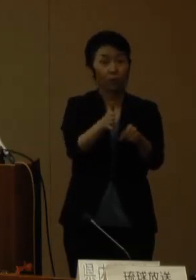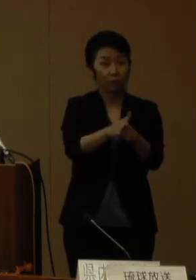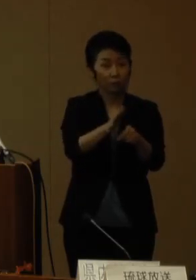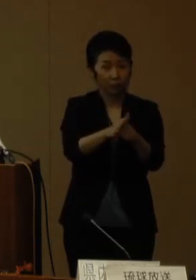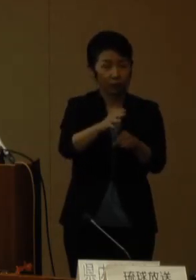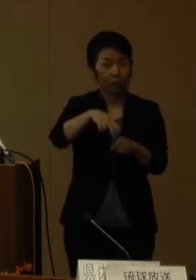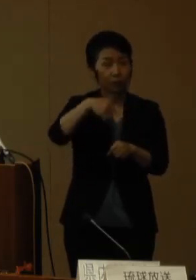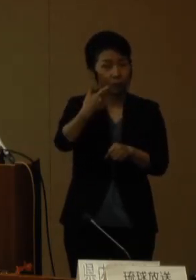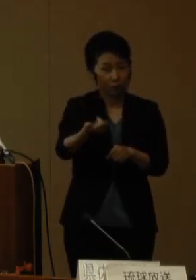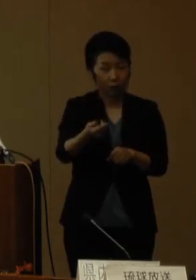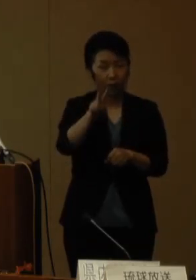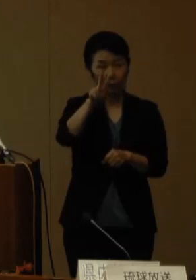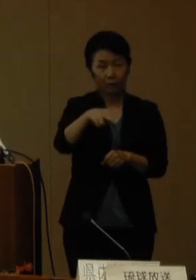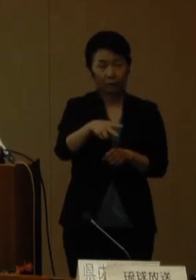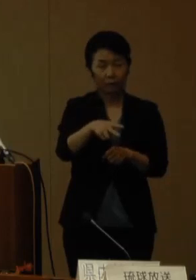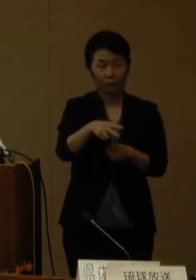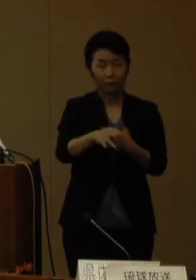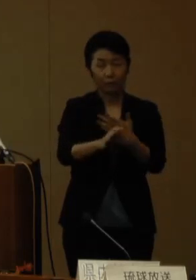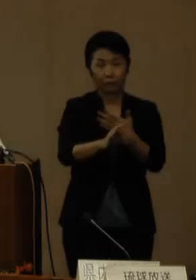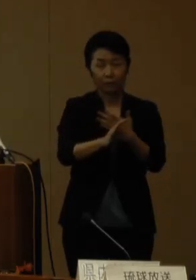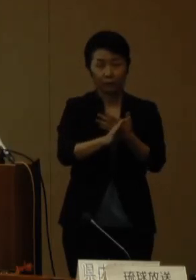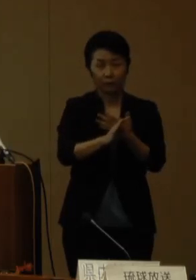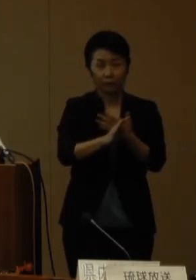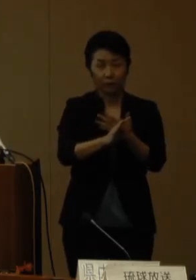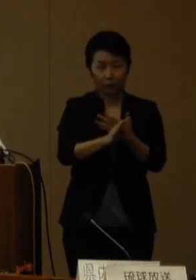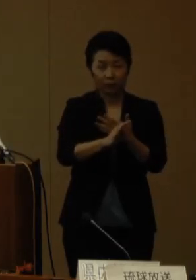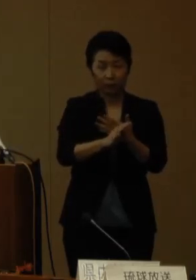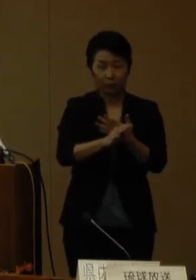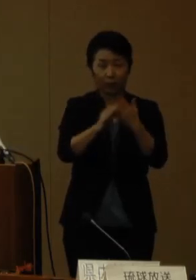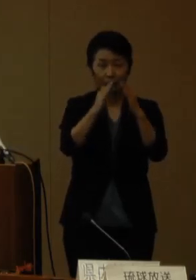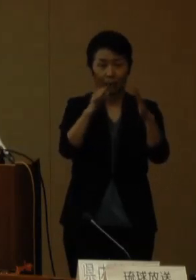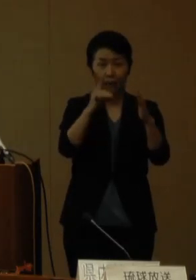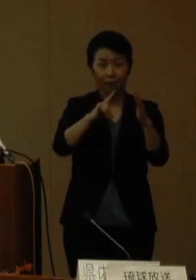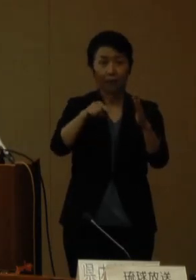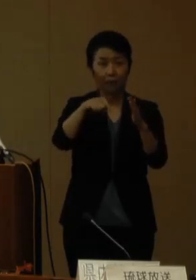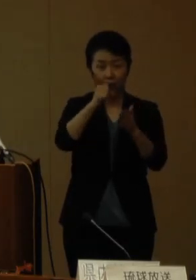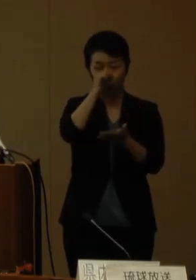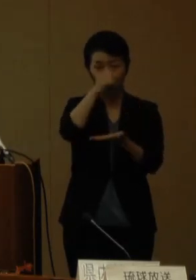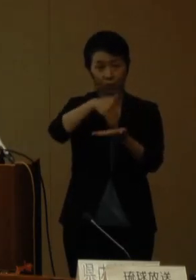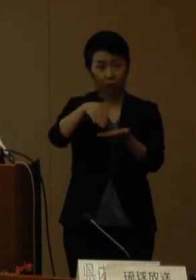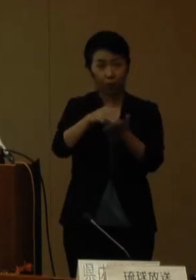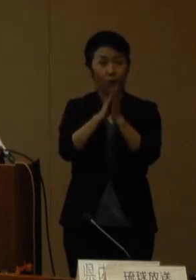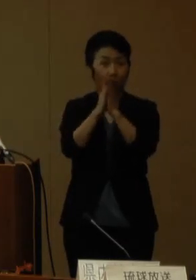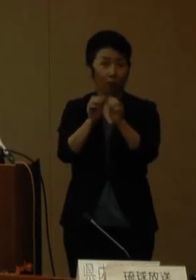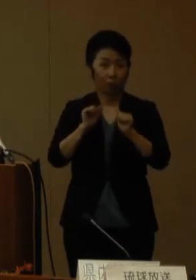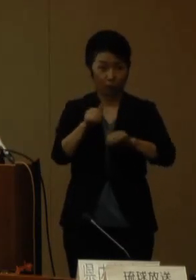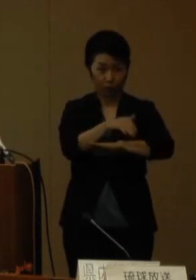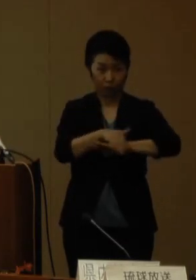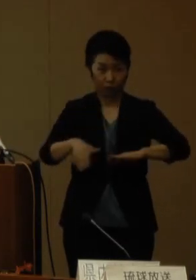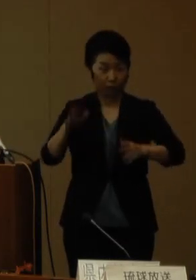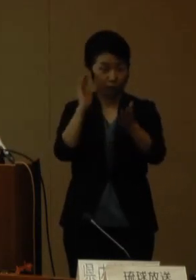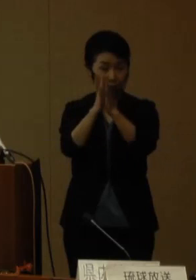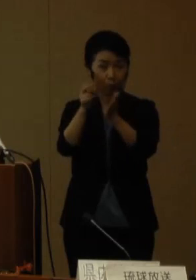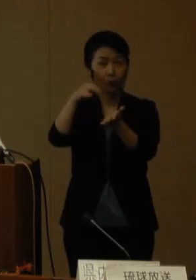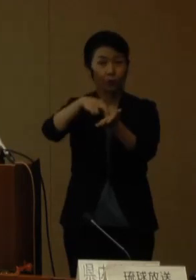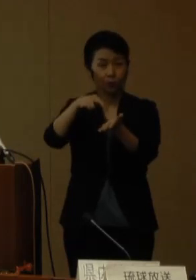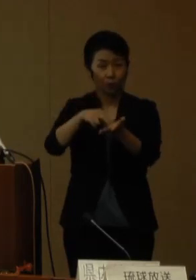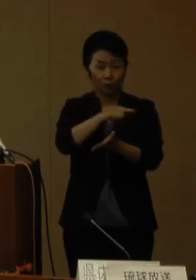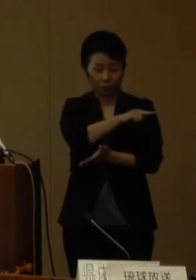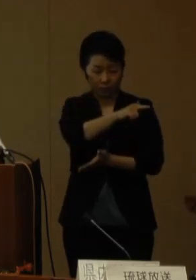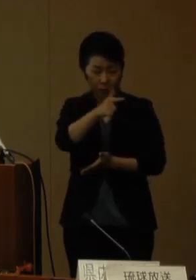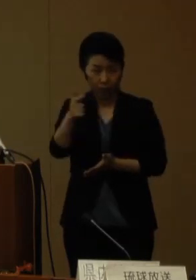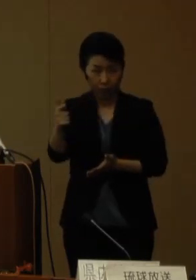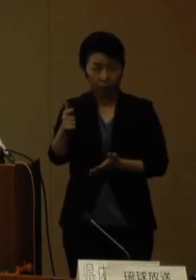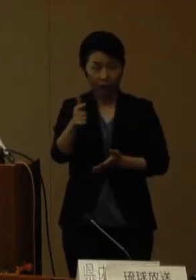臨時議会に予算案を提案する予定です。県としても 取りうる感染対策をしっかり実行するととも